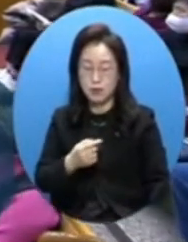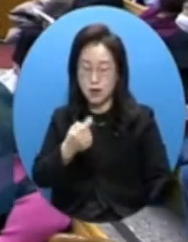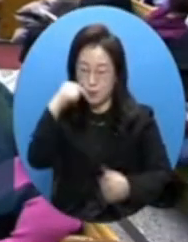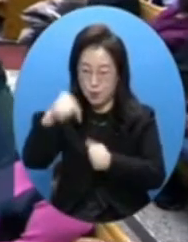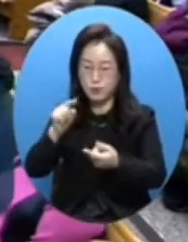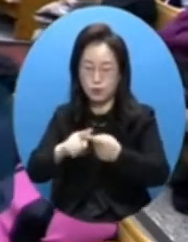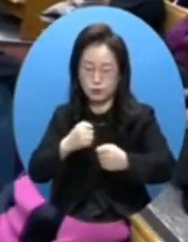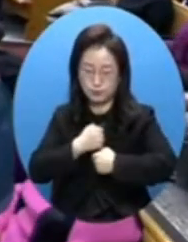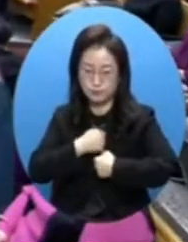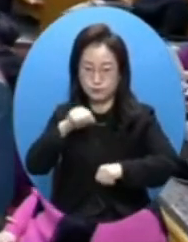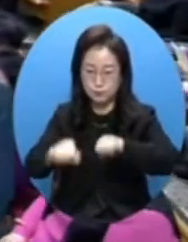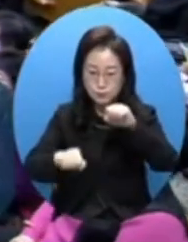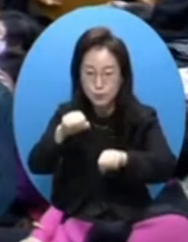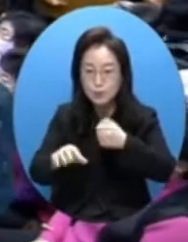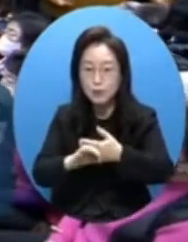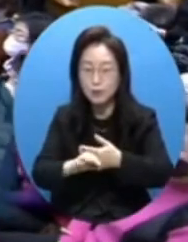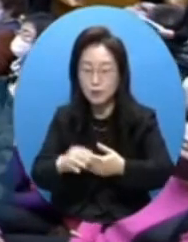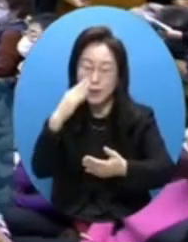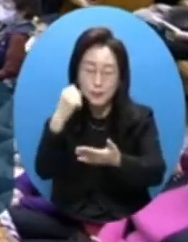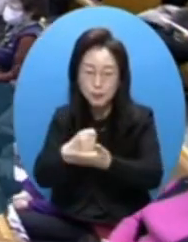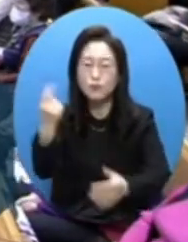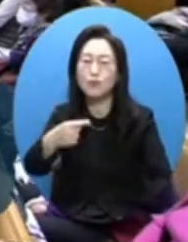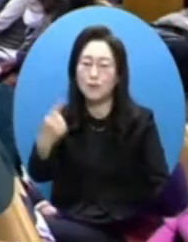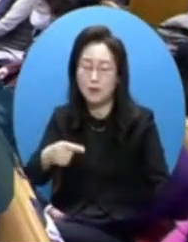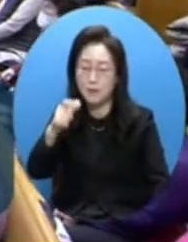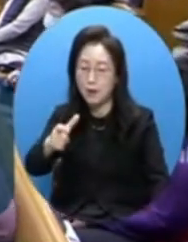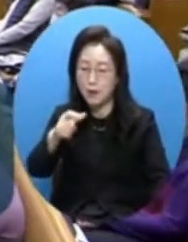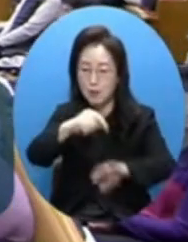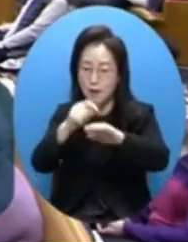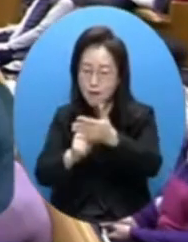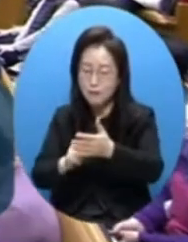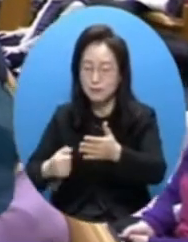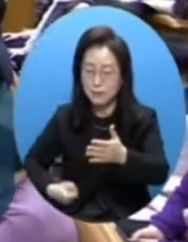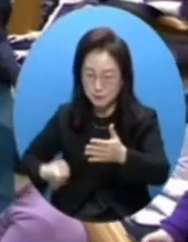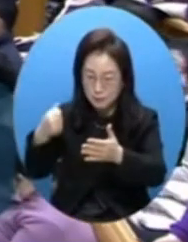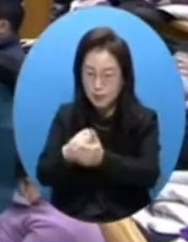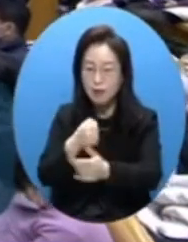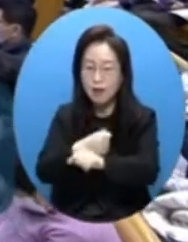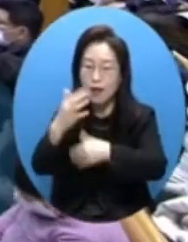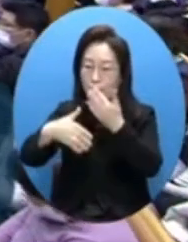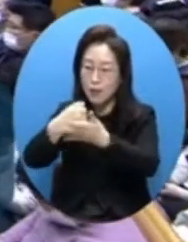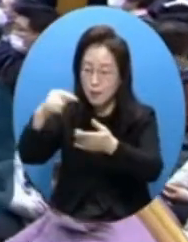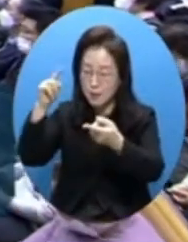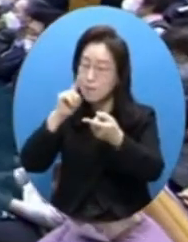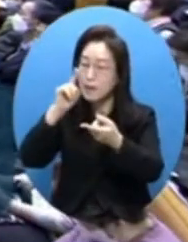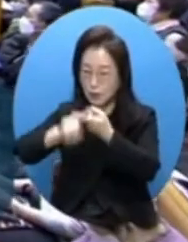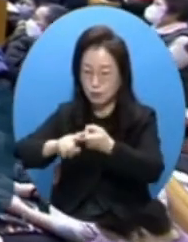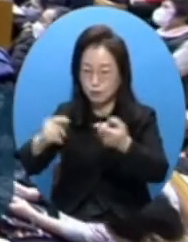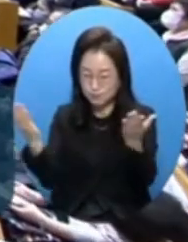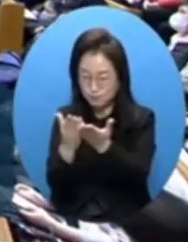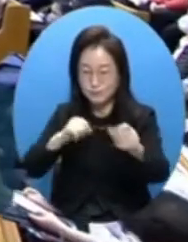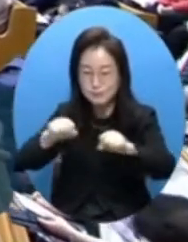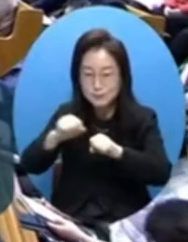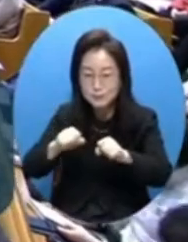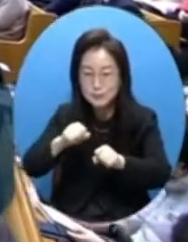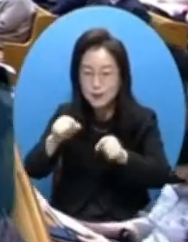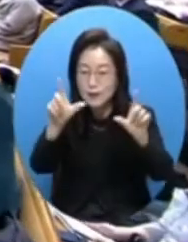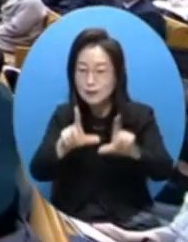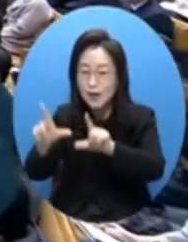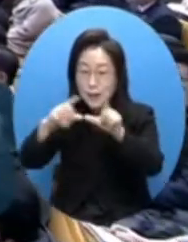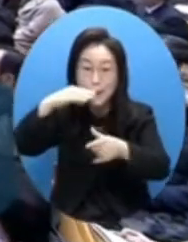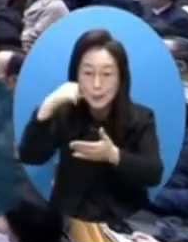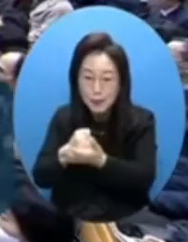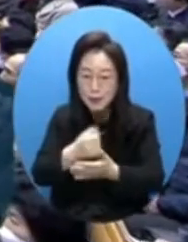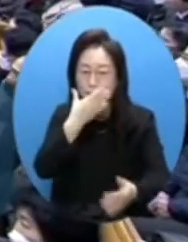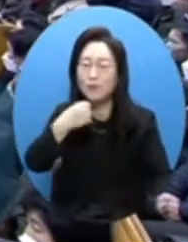내가 형통하리라. 마음을 강하게 하고 담대해서 하나님 주신 약속의 말씀을 지켜 행할 때 우리의 삶에 하나님의 형통의